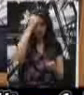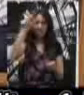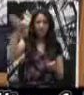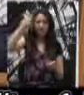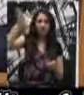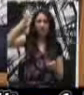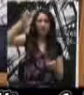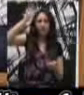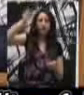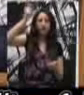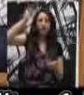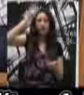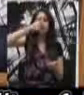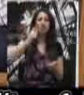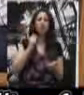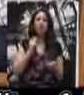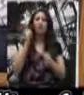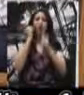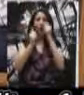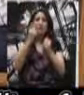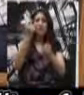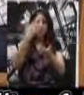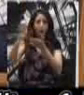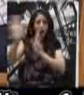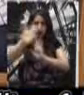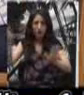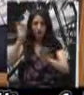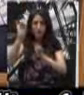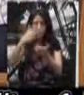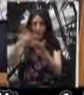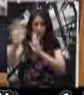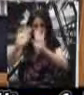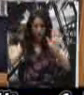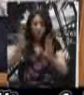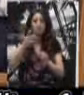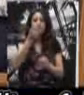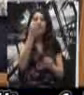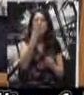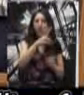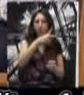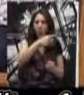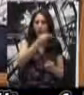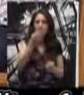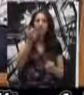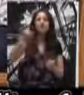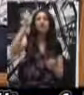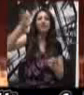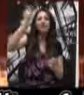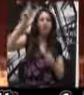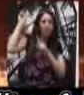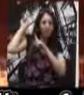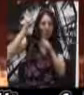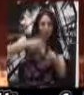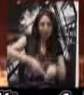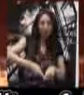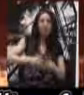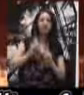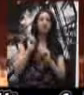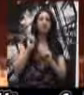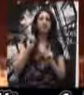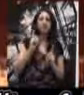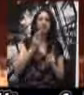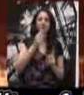ولا 50؟ ايوه فايدة. كده صح، يعني انتوا سددتوا ثمن العربيه خلاص. أيوة. الباقي بقى هو الفايده اللي هي عايزه اخدها. اللي هو قال لهم انا